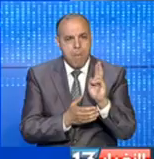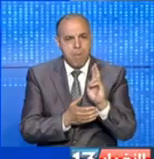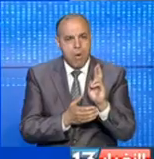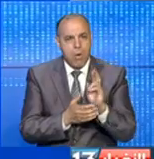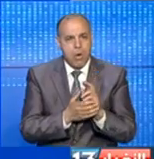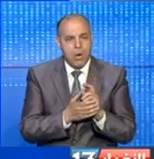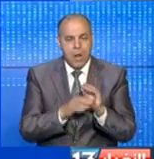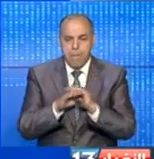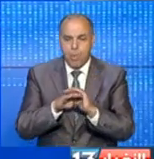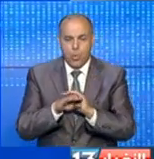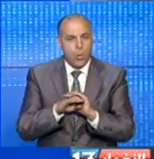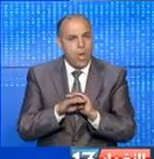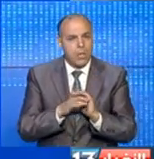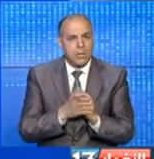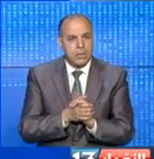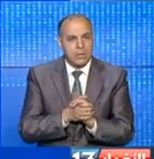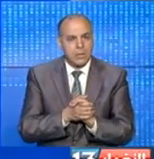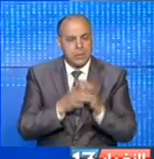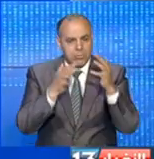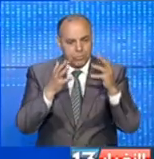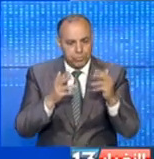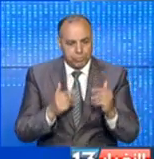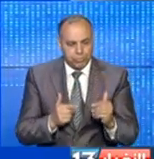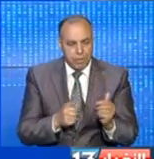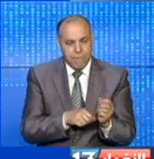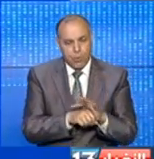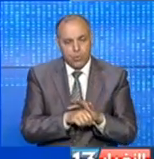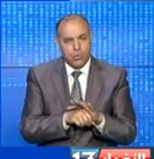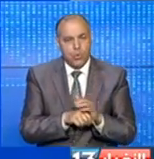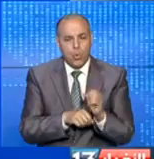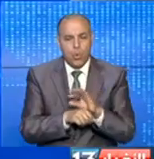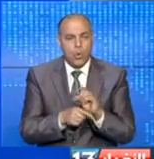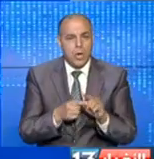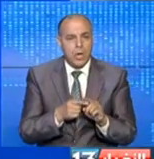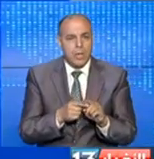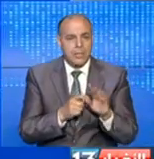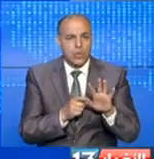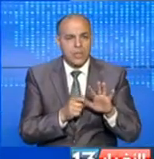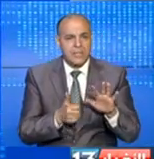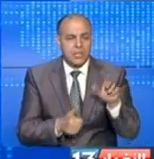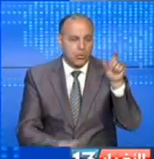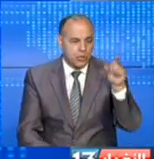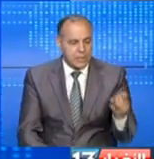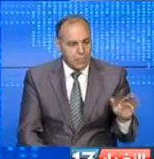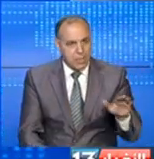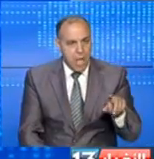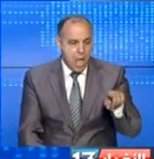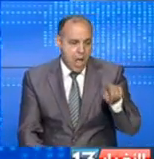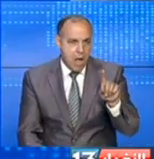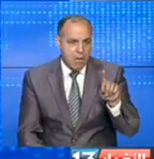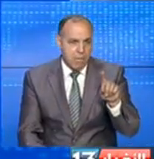المتعلق بحصيله فيروس كورونا ست وخمسون وفاه والف